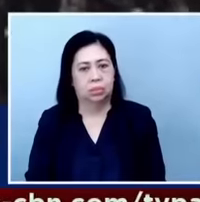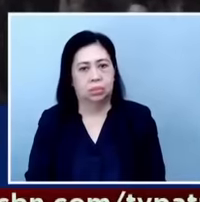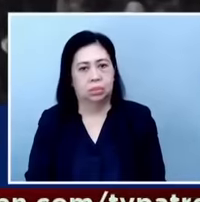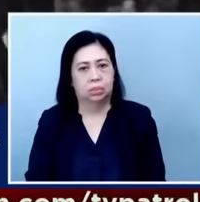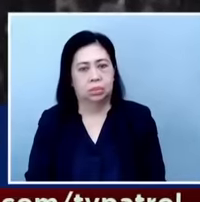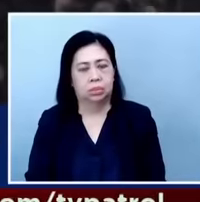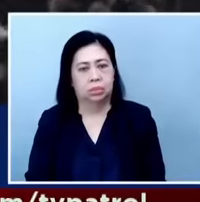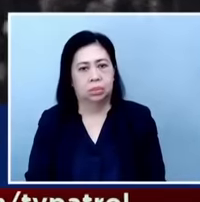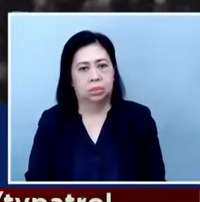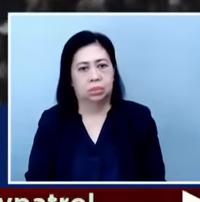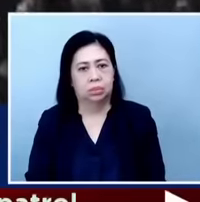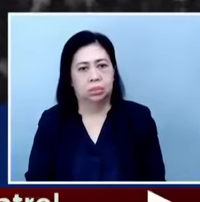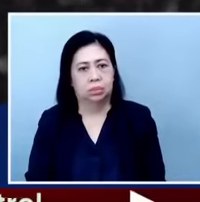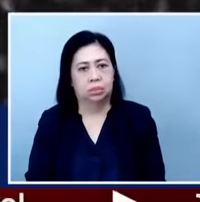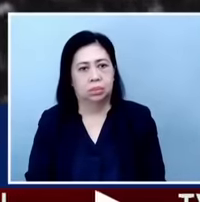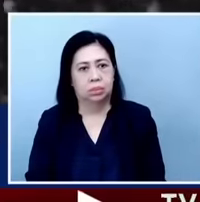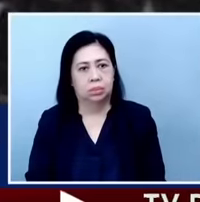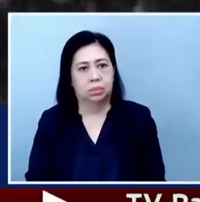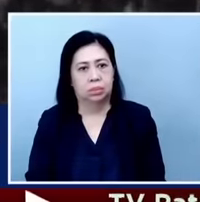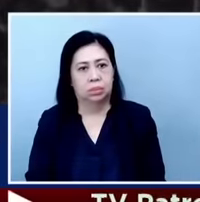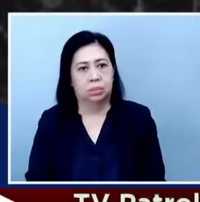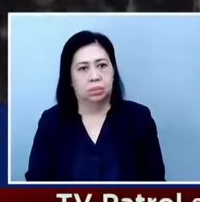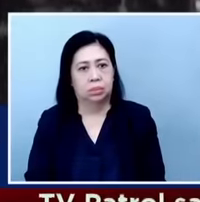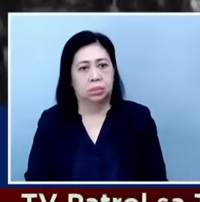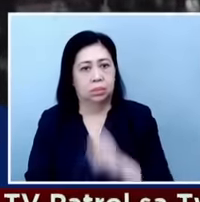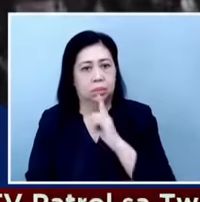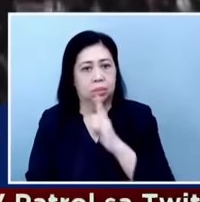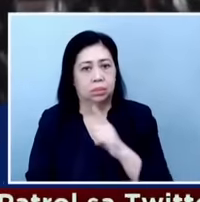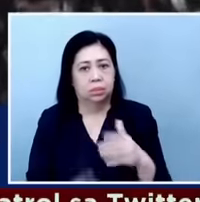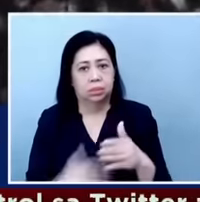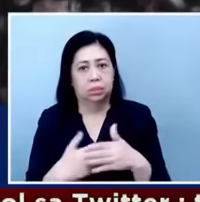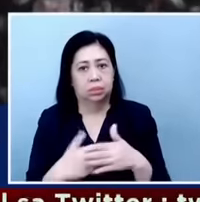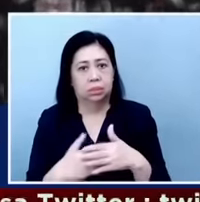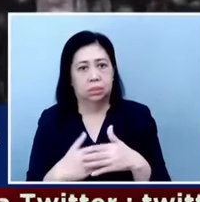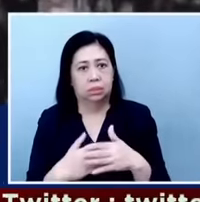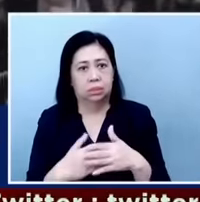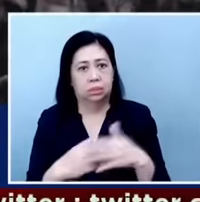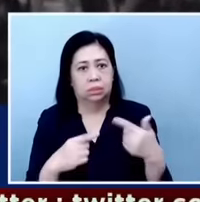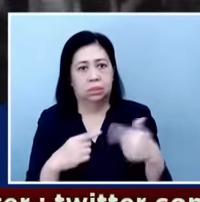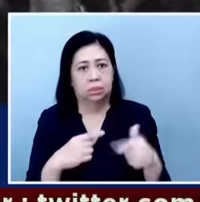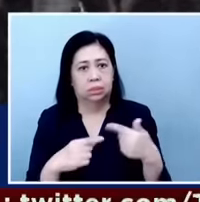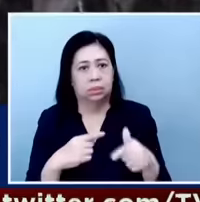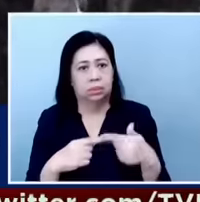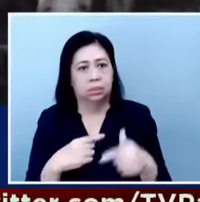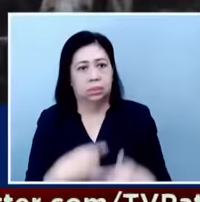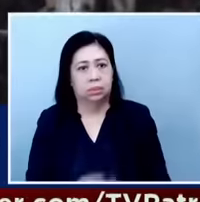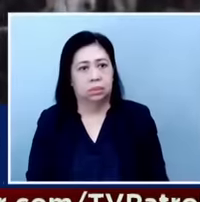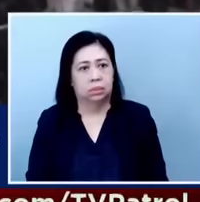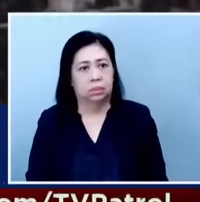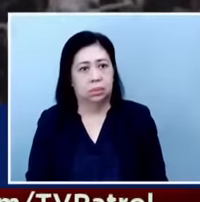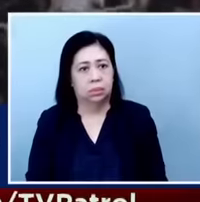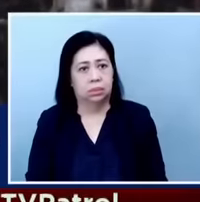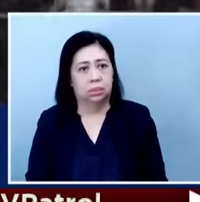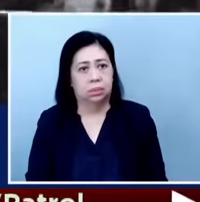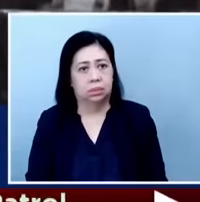Ito na. Papasok na talaga eh. Andun sa may gate. Malapit na sa pintuan.